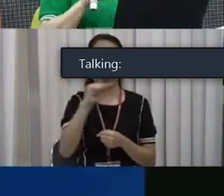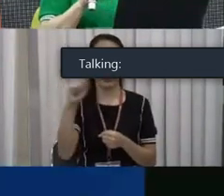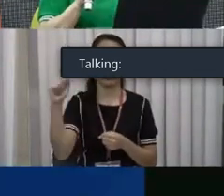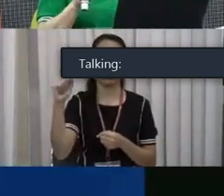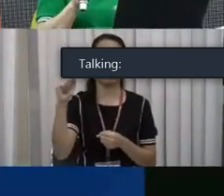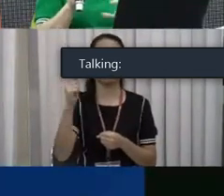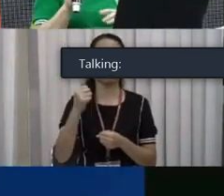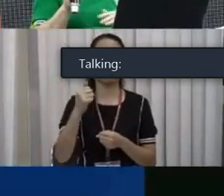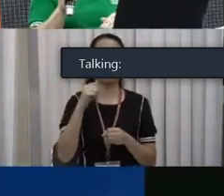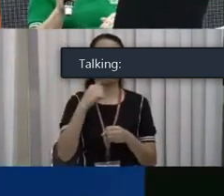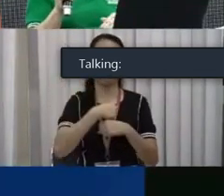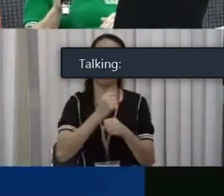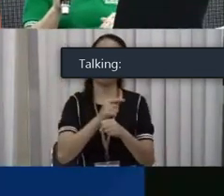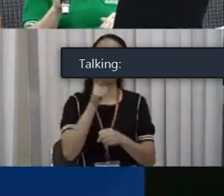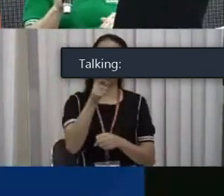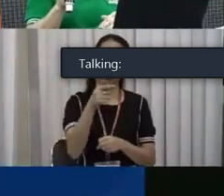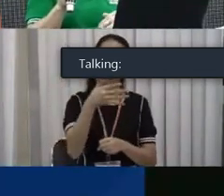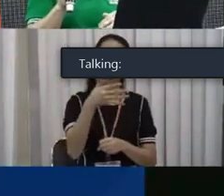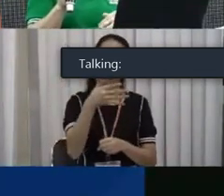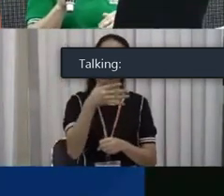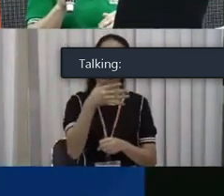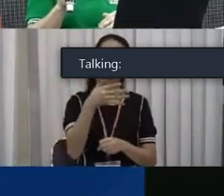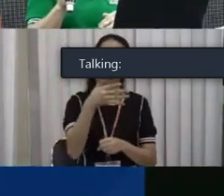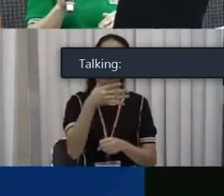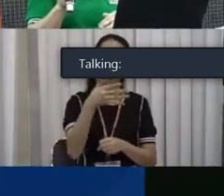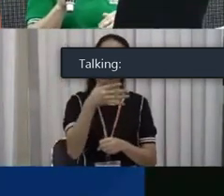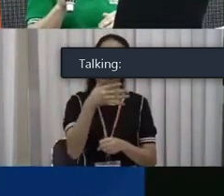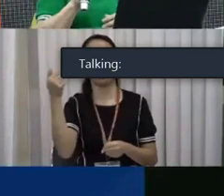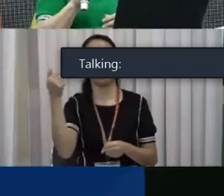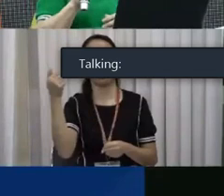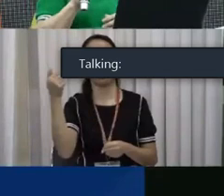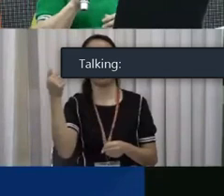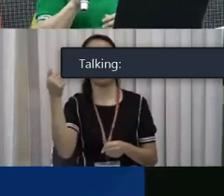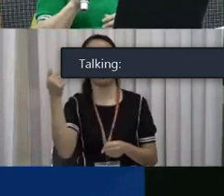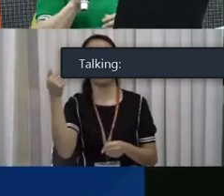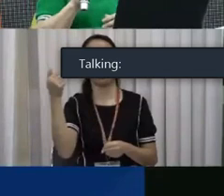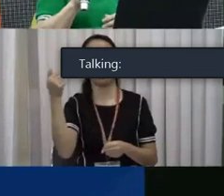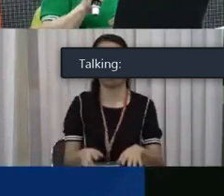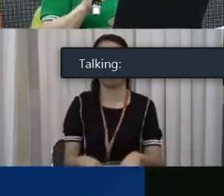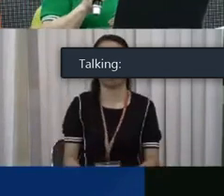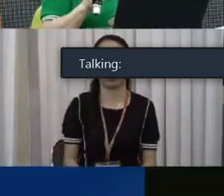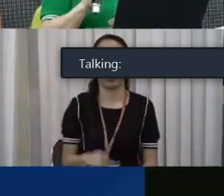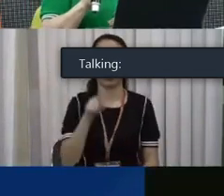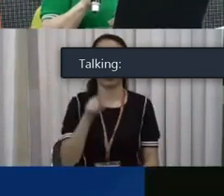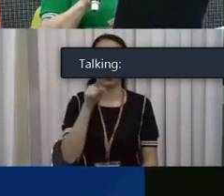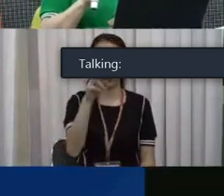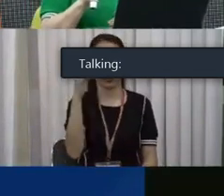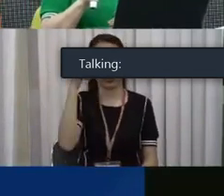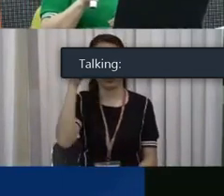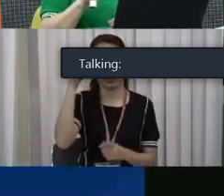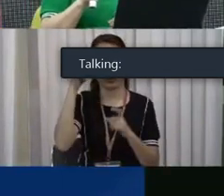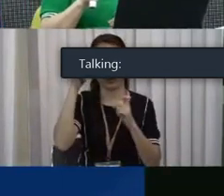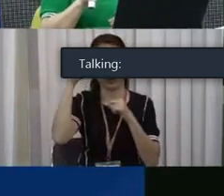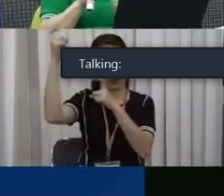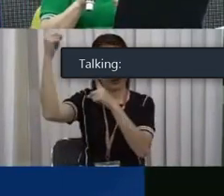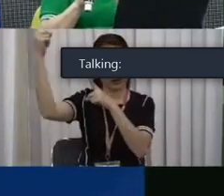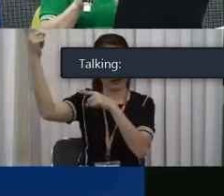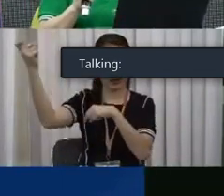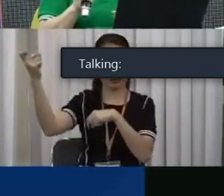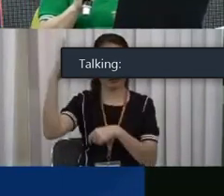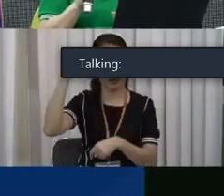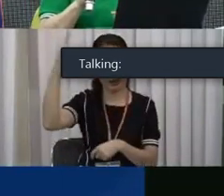better and responsible person. So katong ato mga pangandoy, ato nang matuman. Kay gipa-eskwela man